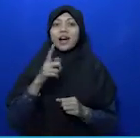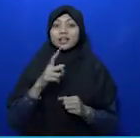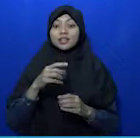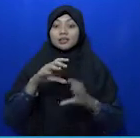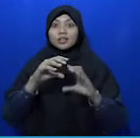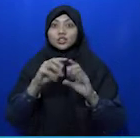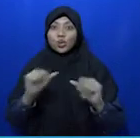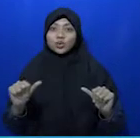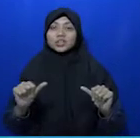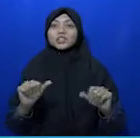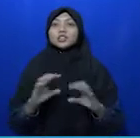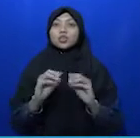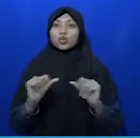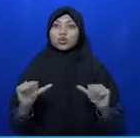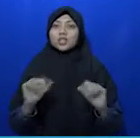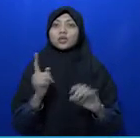keluarnya.